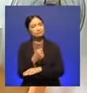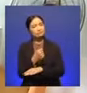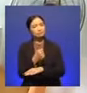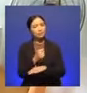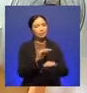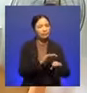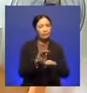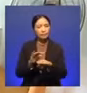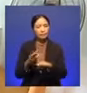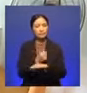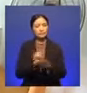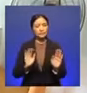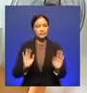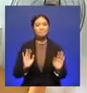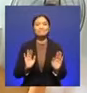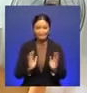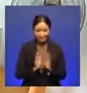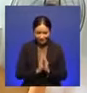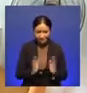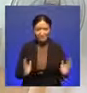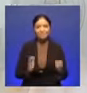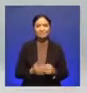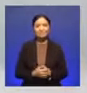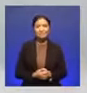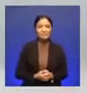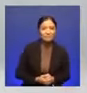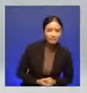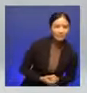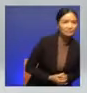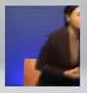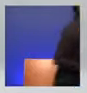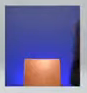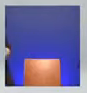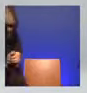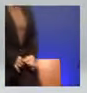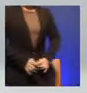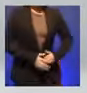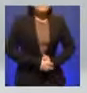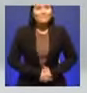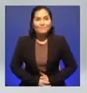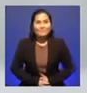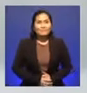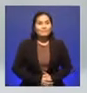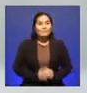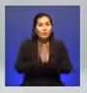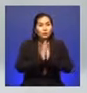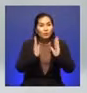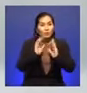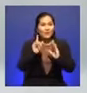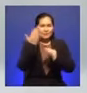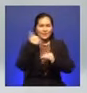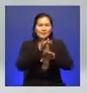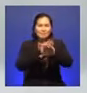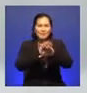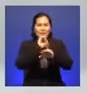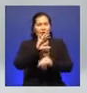ไปแตะในเรื่องการเมืองมากจนเกินไปครับขอบคุณครับ ขอบคุณค่ะดร.นนริศนะคะได้ย้ำให้ทางสสเห็นความสำคั